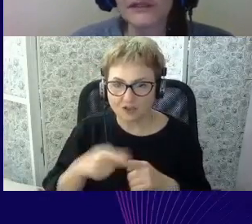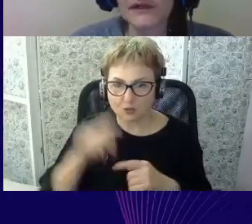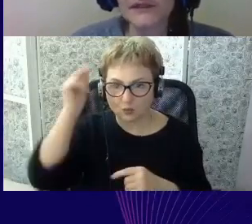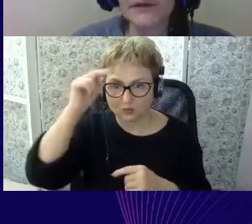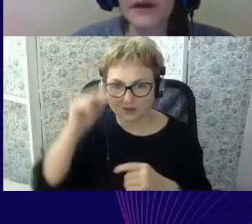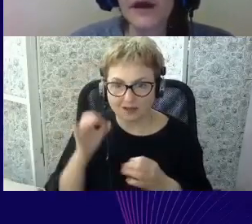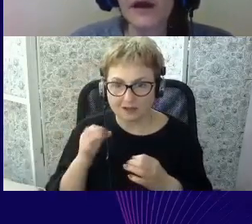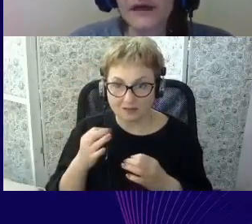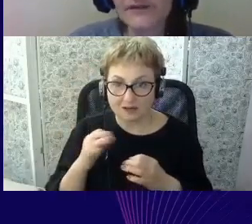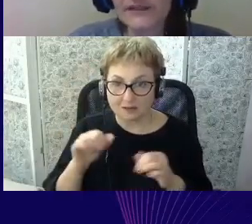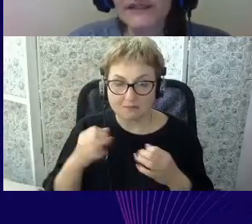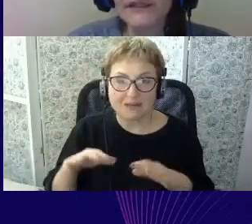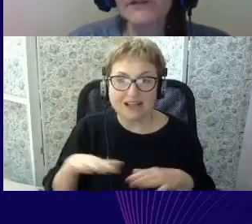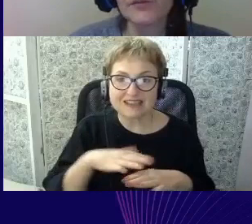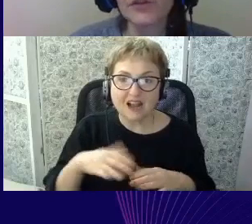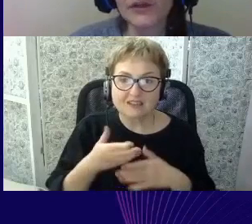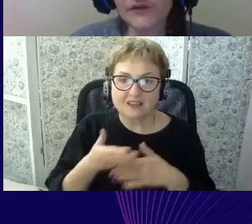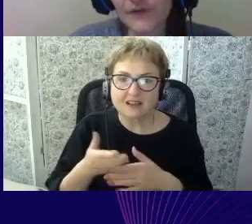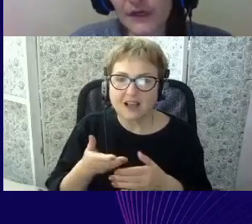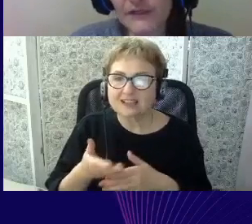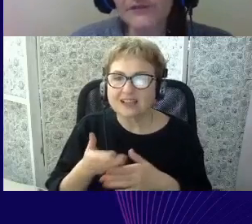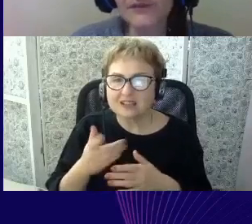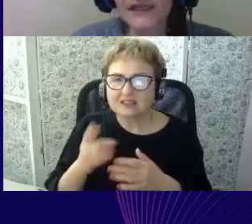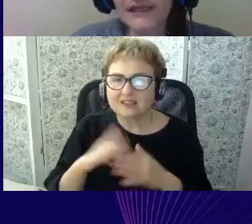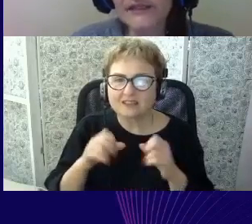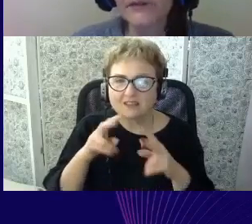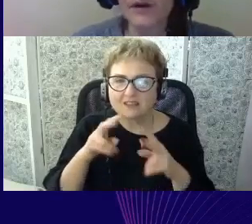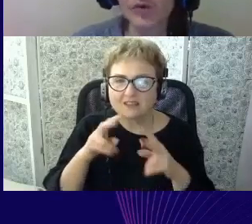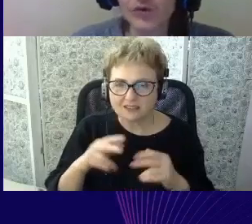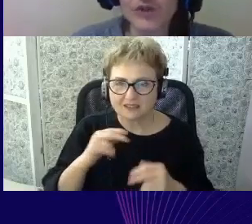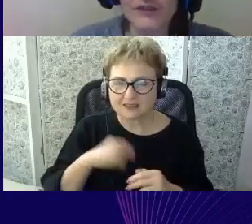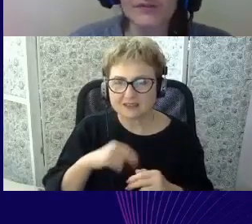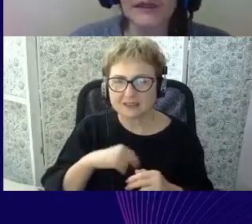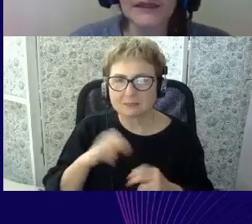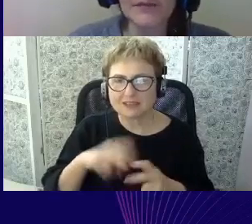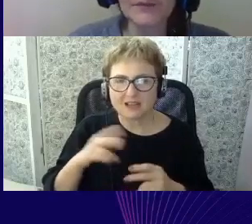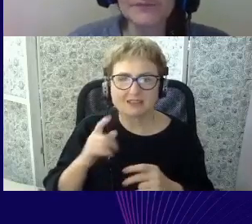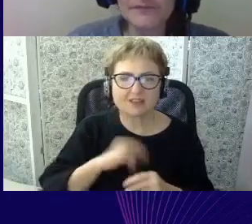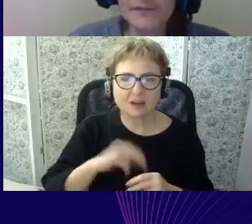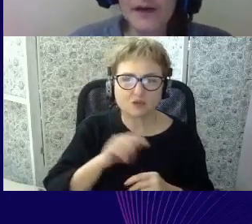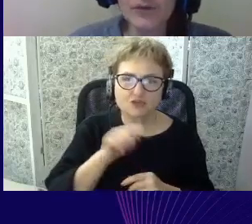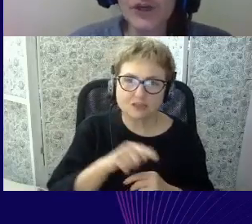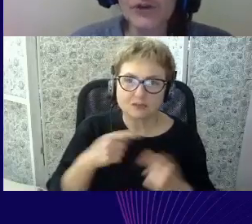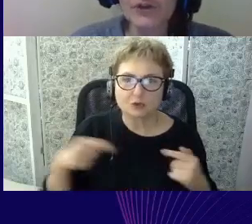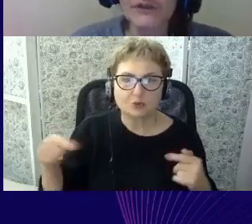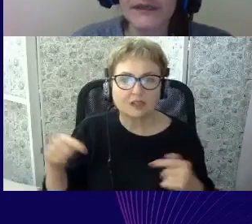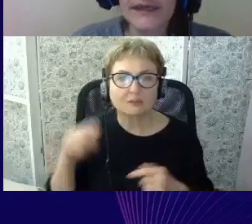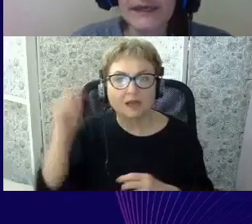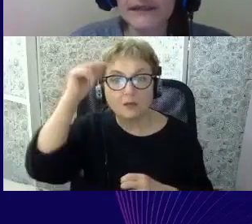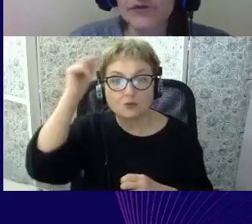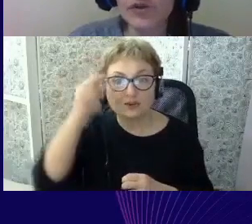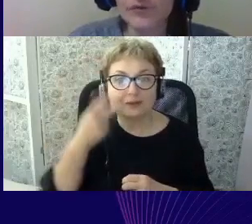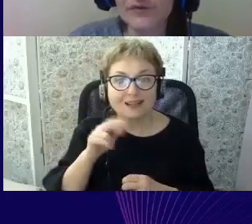учебного пространства, оказывает содействие в повышении квалификации специалистов, работающих с теми или иными